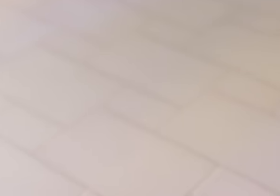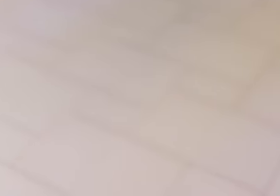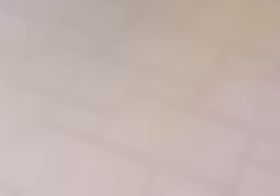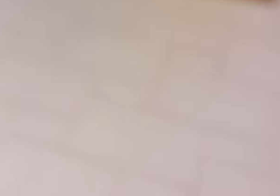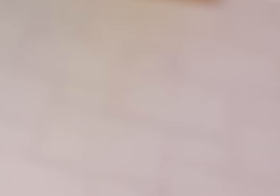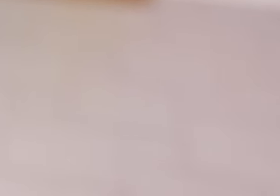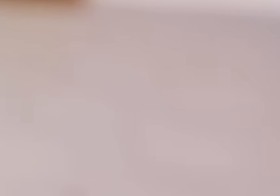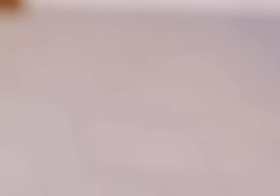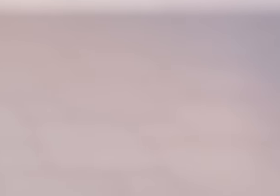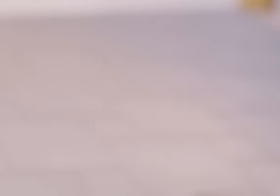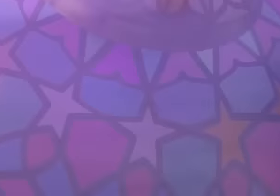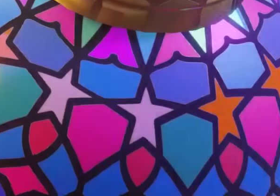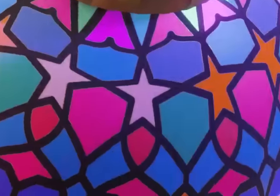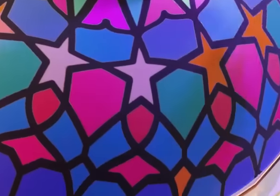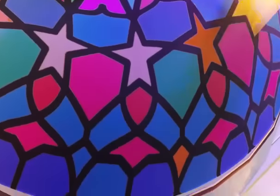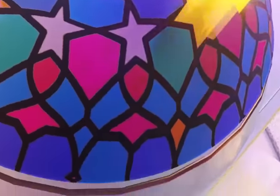حجتين